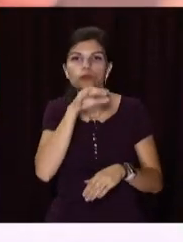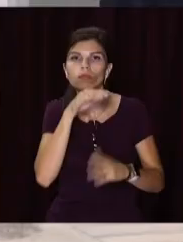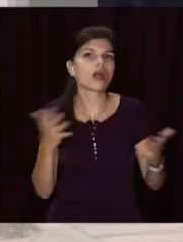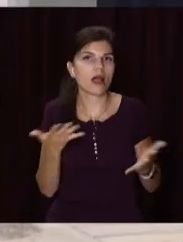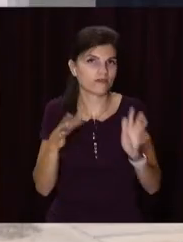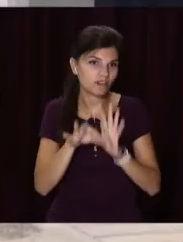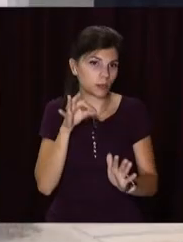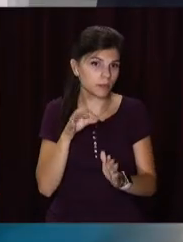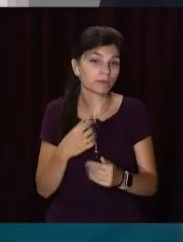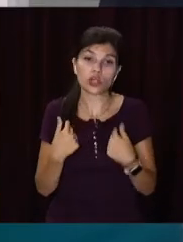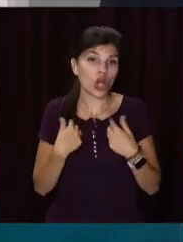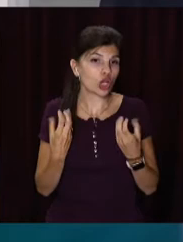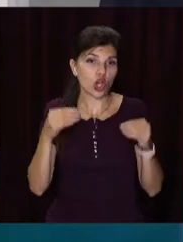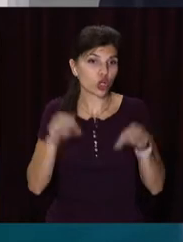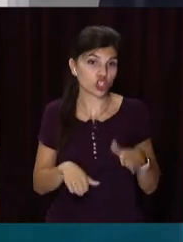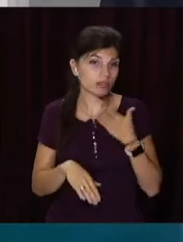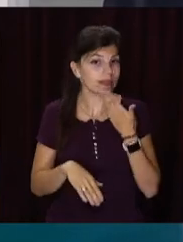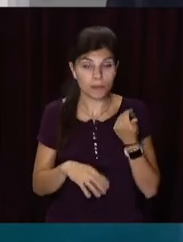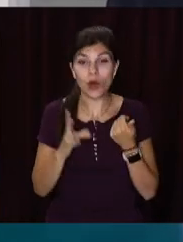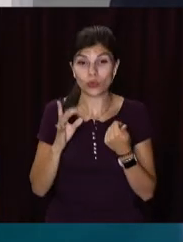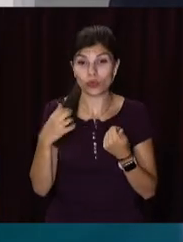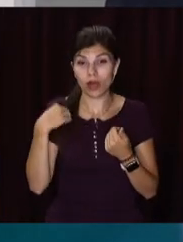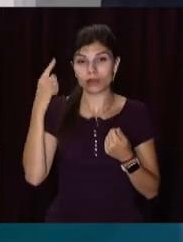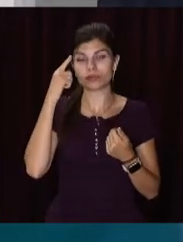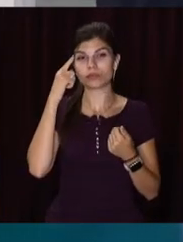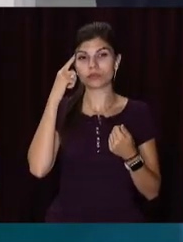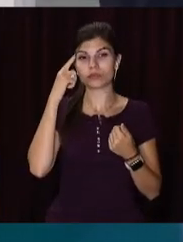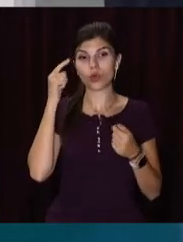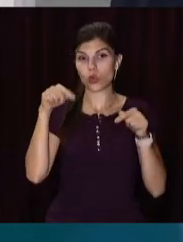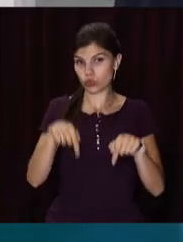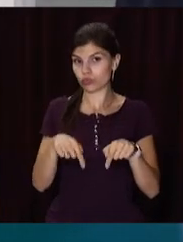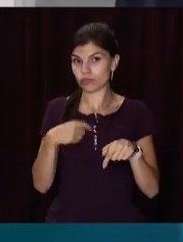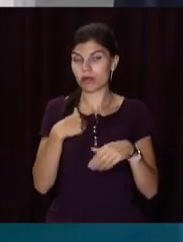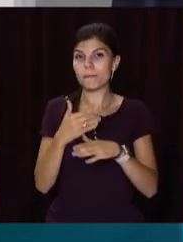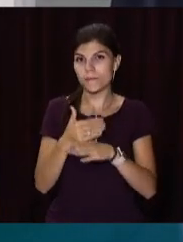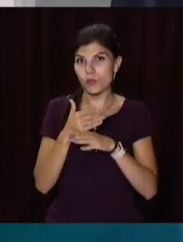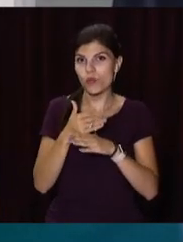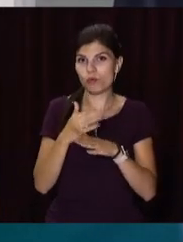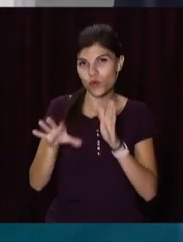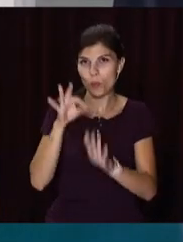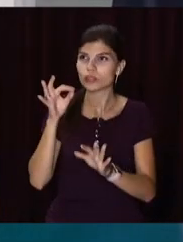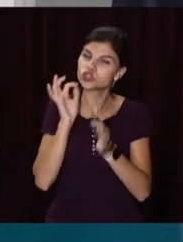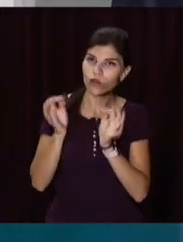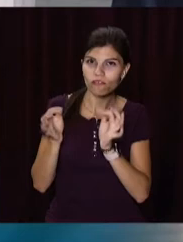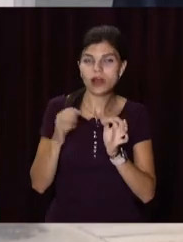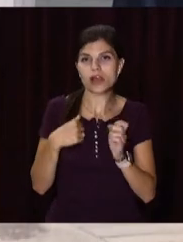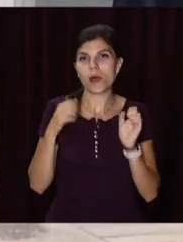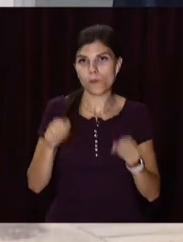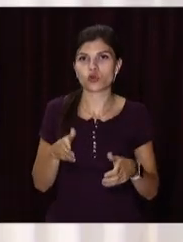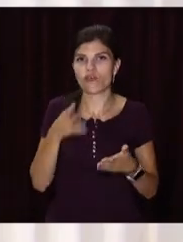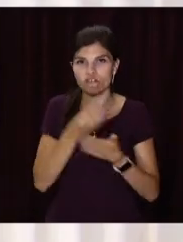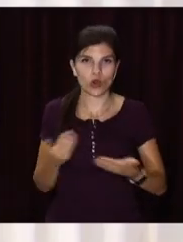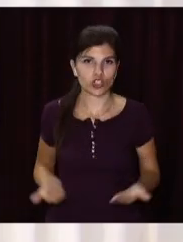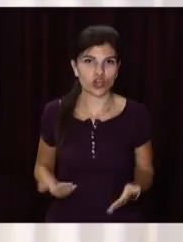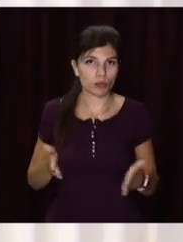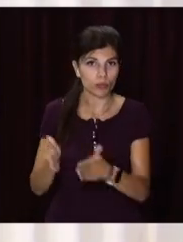професію. Я ще не вирішила, але я думаю, що тут мені допоможуть обрати та я зможу піти по своєму шляху.